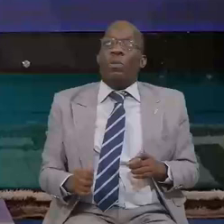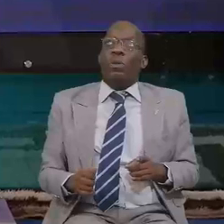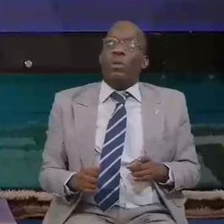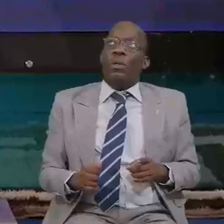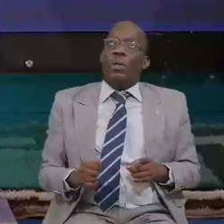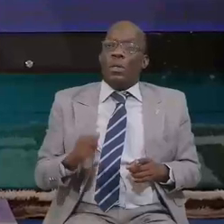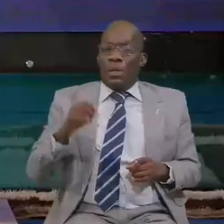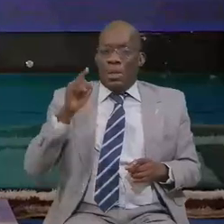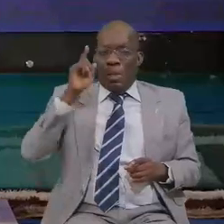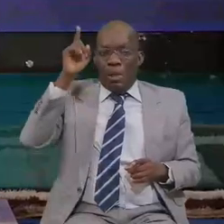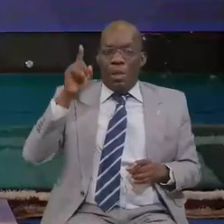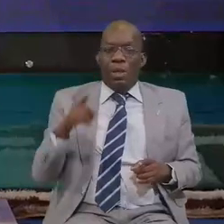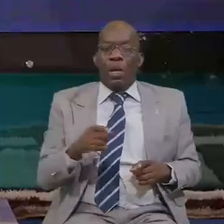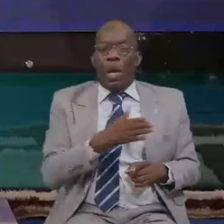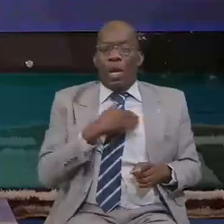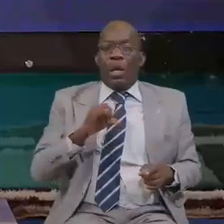que